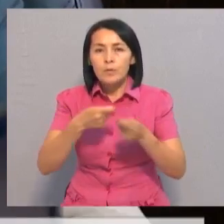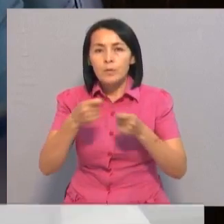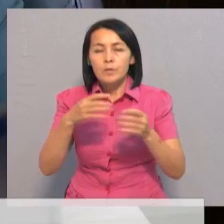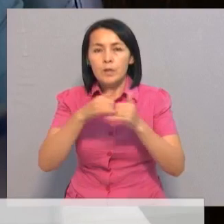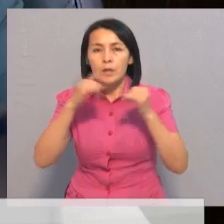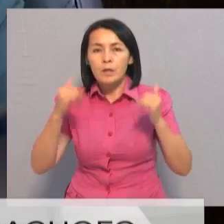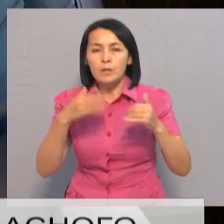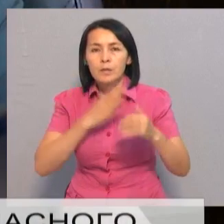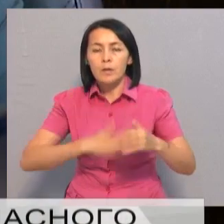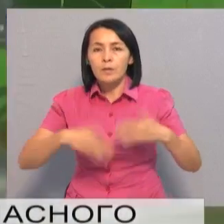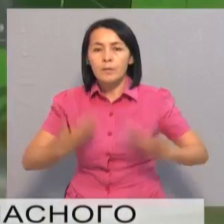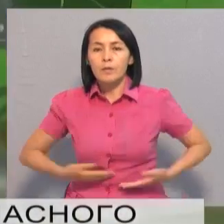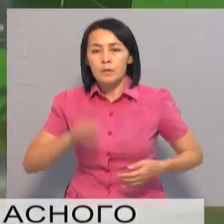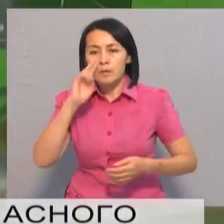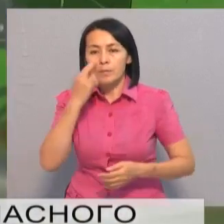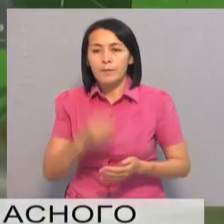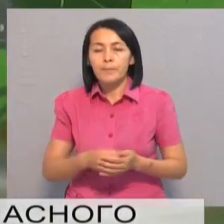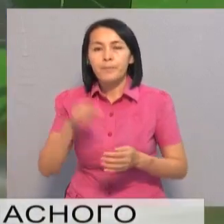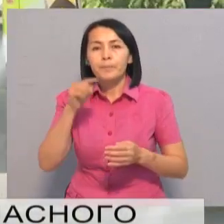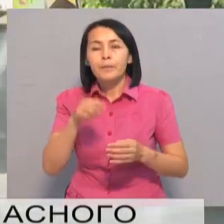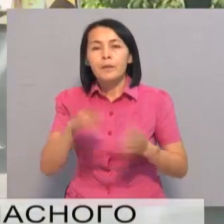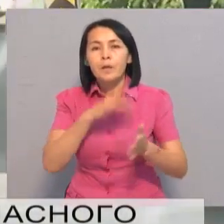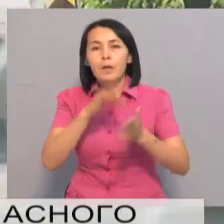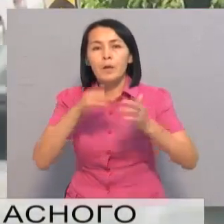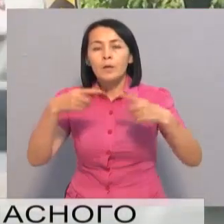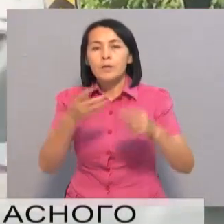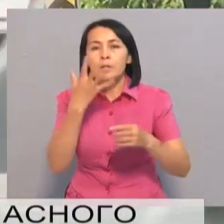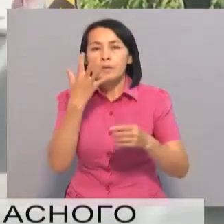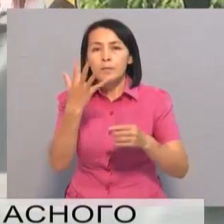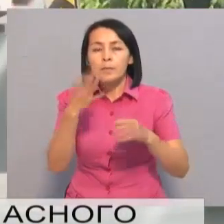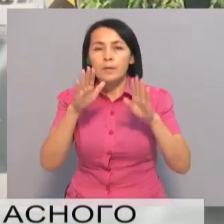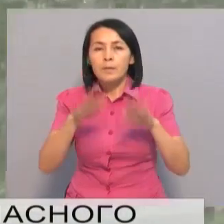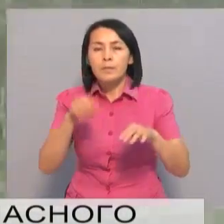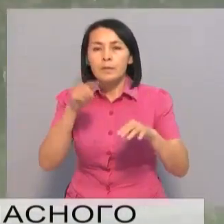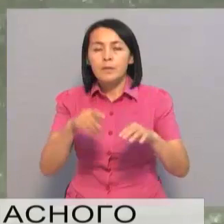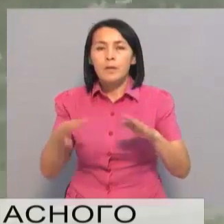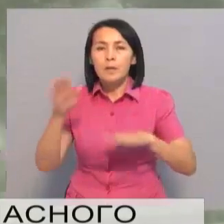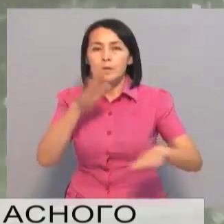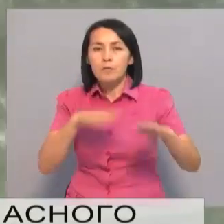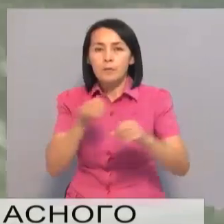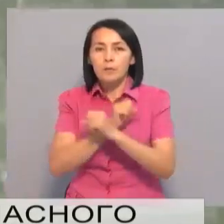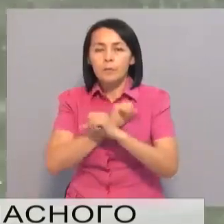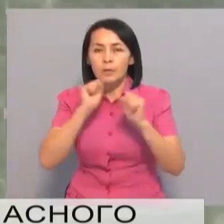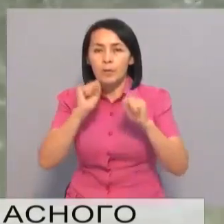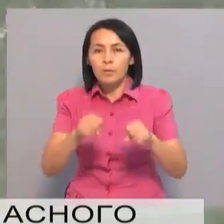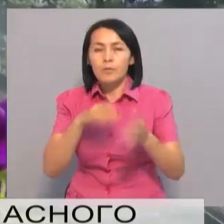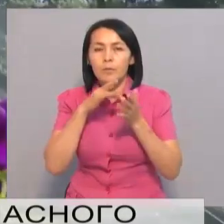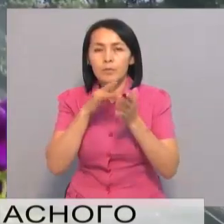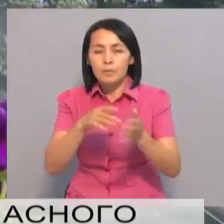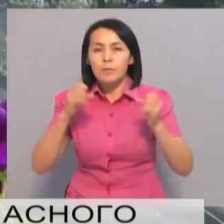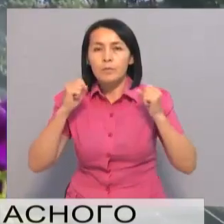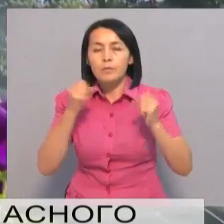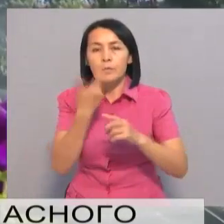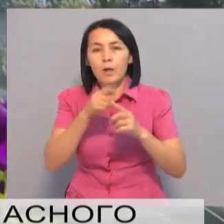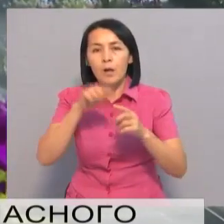развития комфортной среды города Шымкент. На территории города установлено 5 официальных мест для массового отдыха на воде, туризма и спорта,